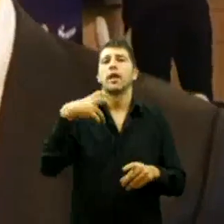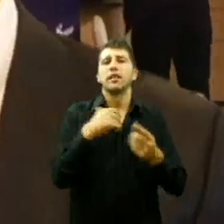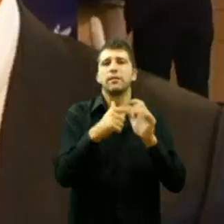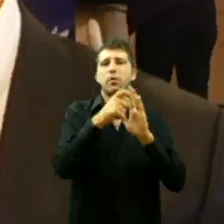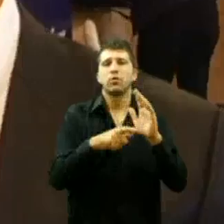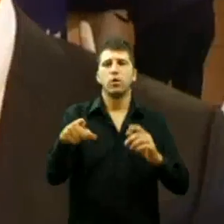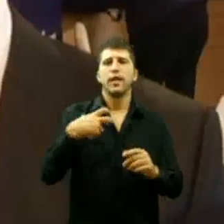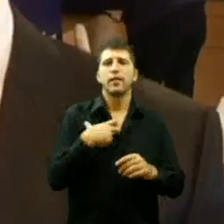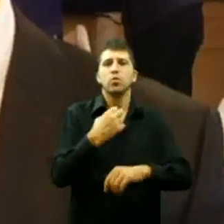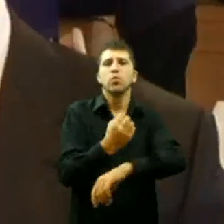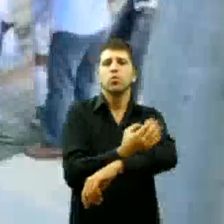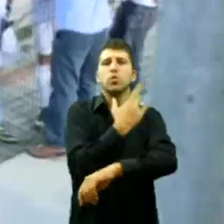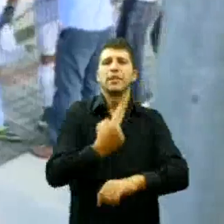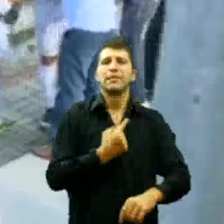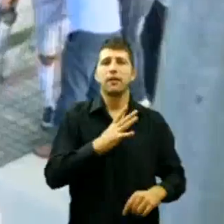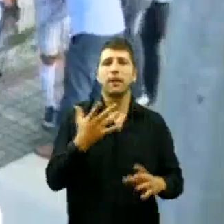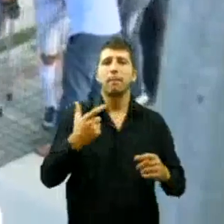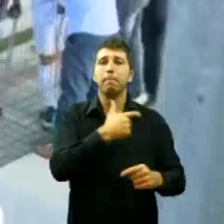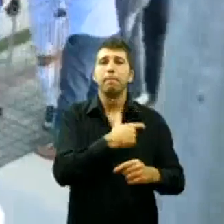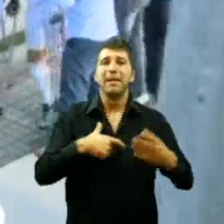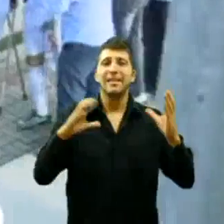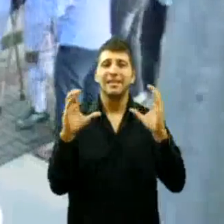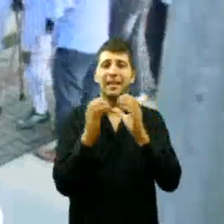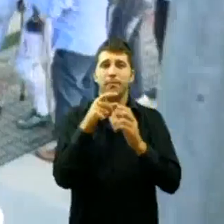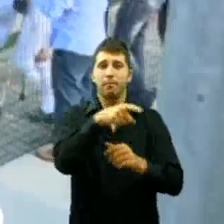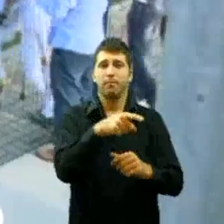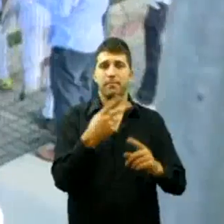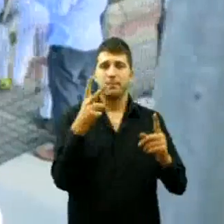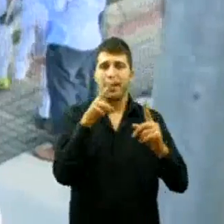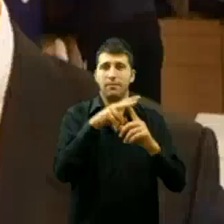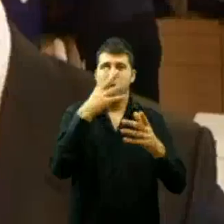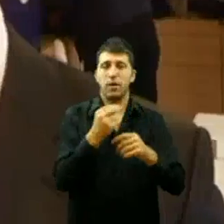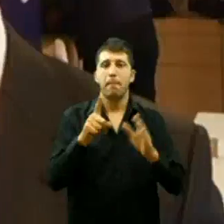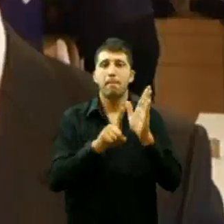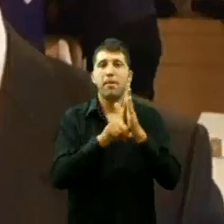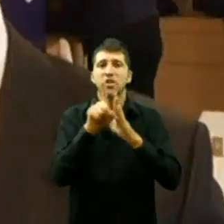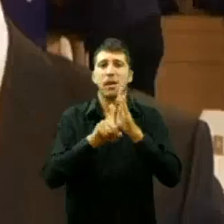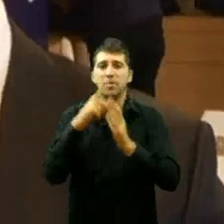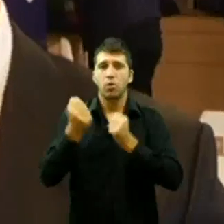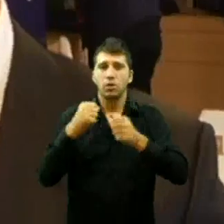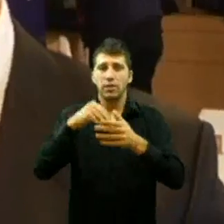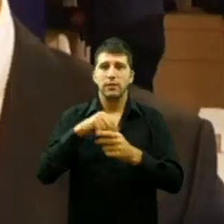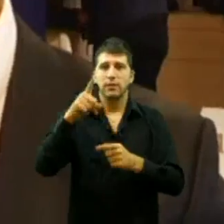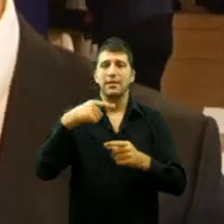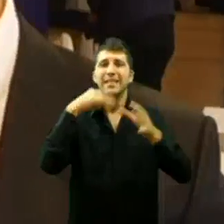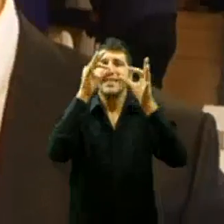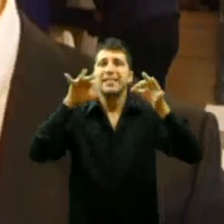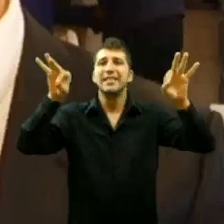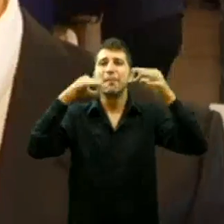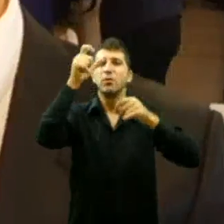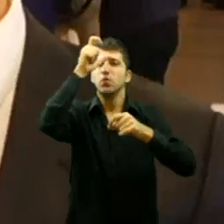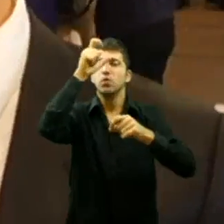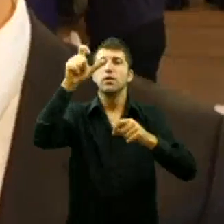bu duyguları hissediyorlar. Hele ki milli takım mensubu sporcularımız başarıdan başarıya koştuğunda, İstiklal Marşımızı çaldırdığında,